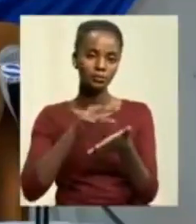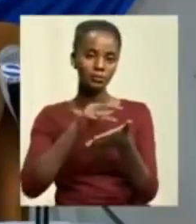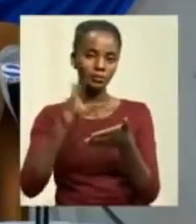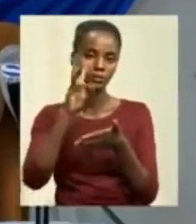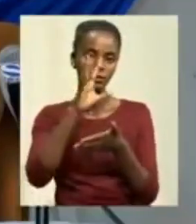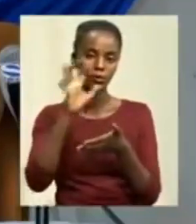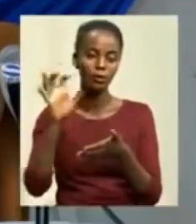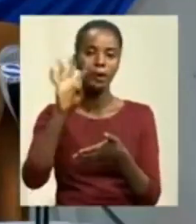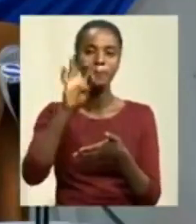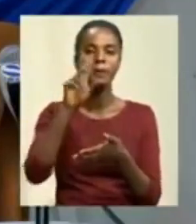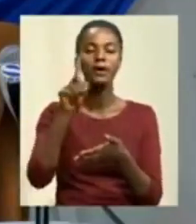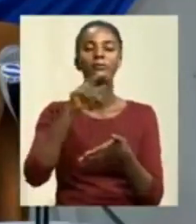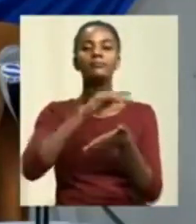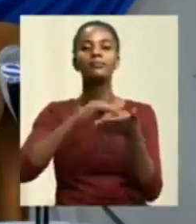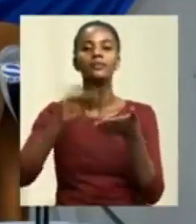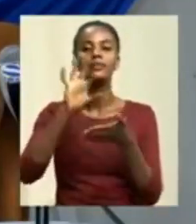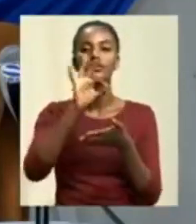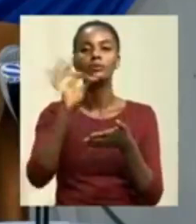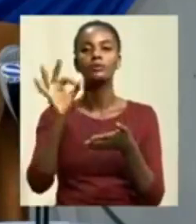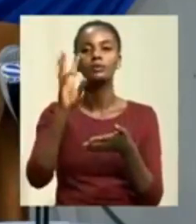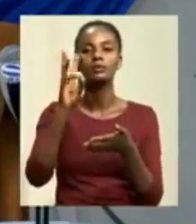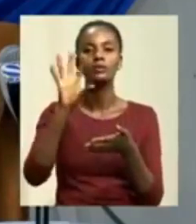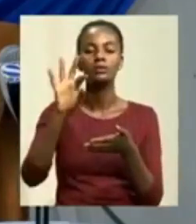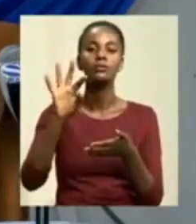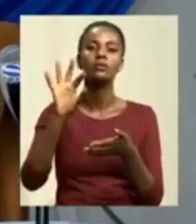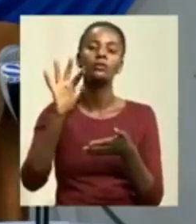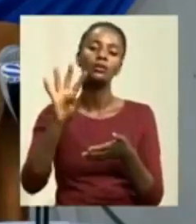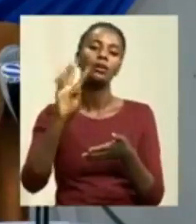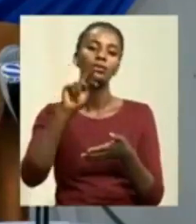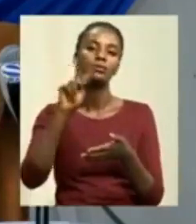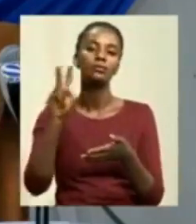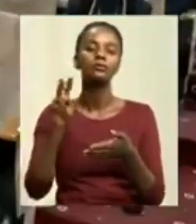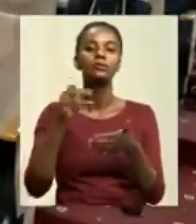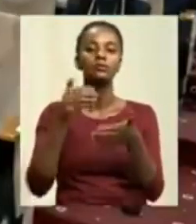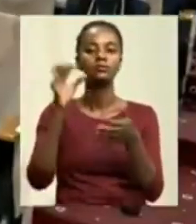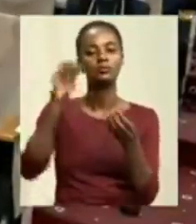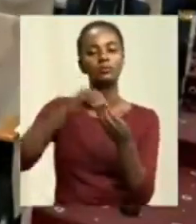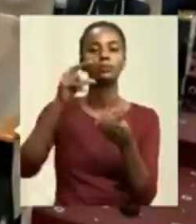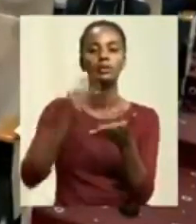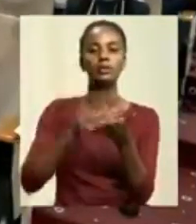የ2,641,964,422 ተጨማሪ በጀትንም አጽድቋል።